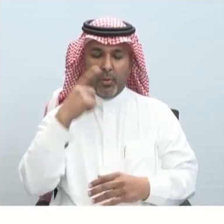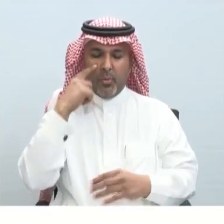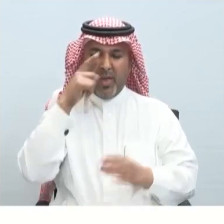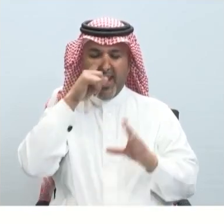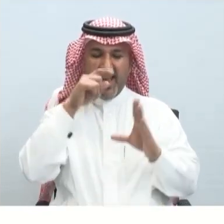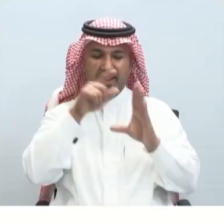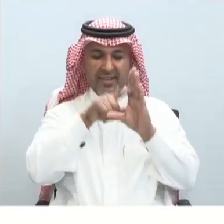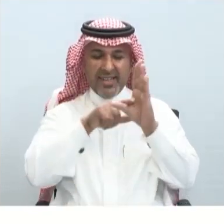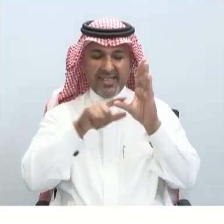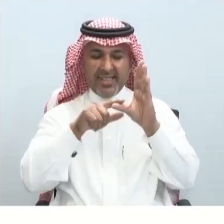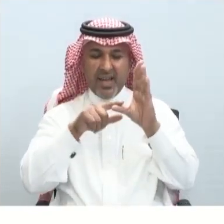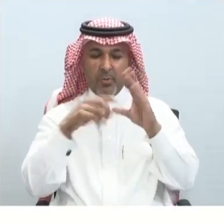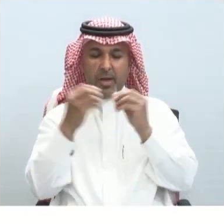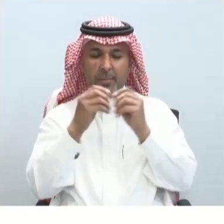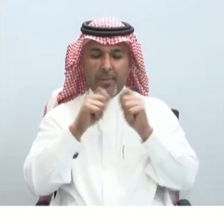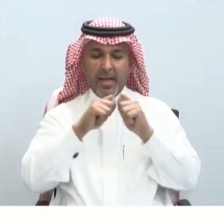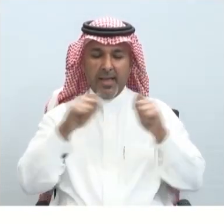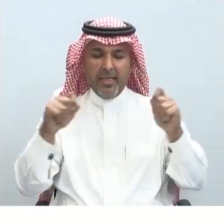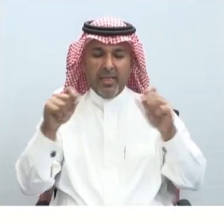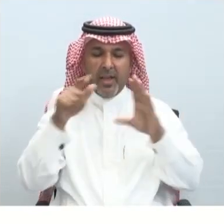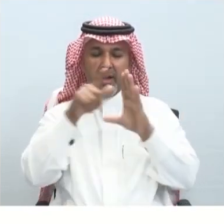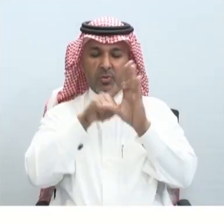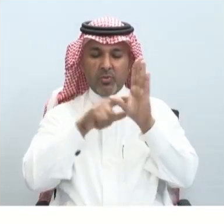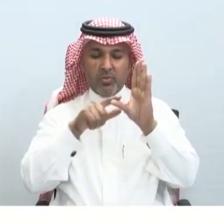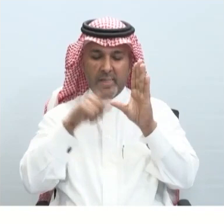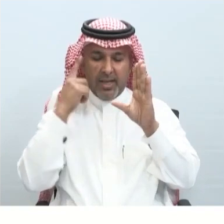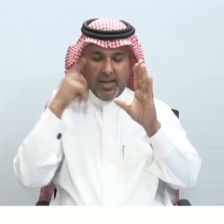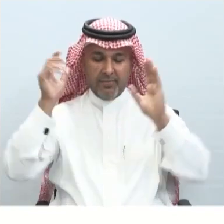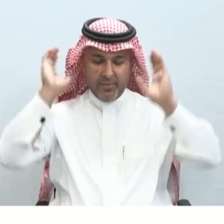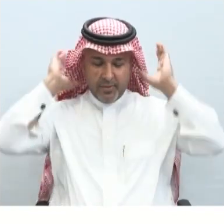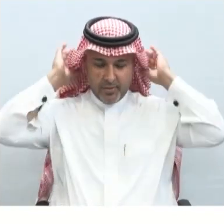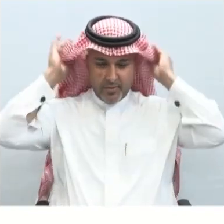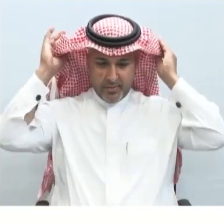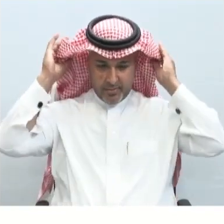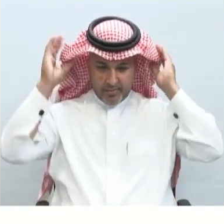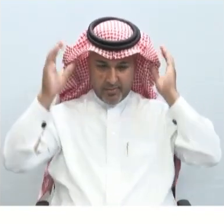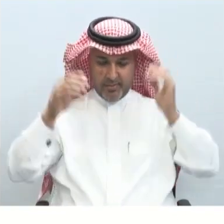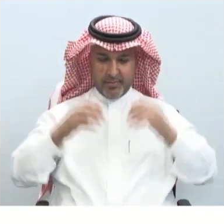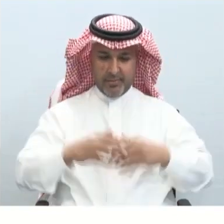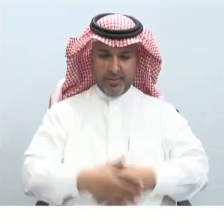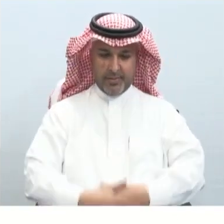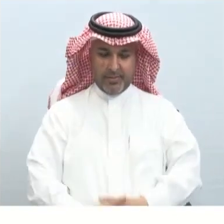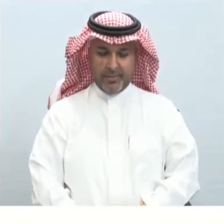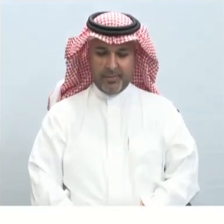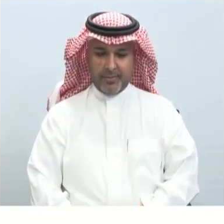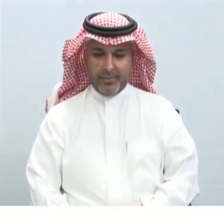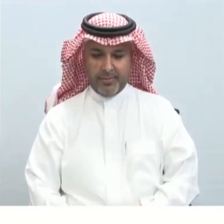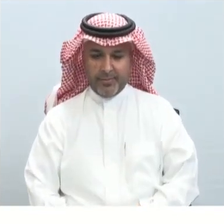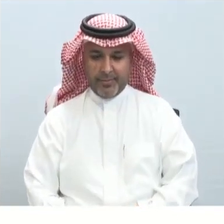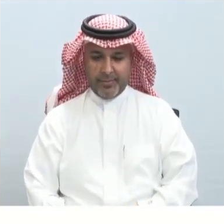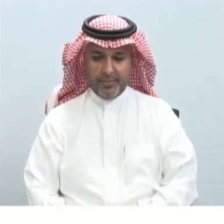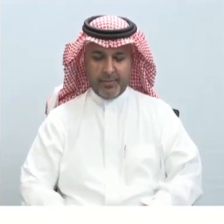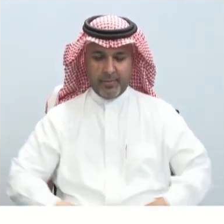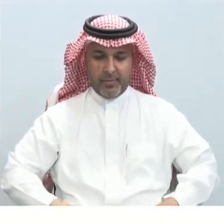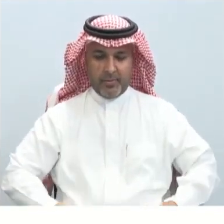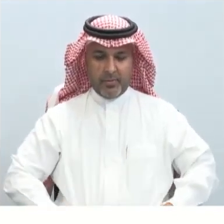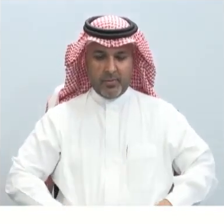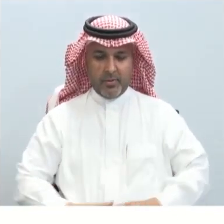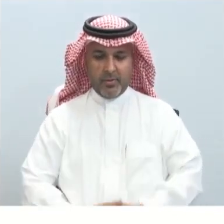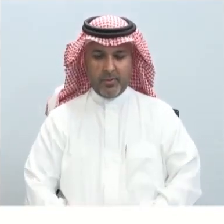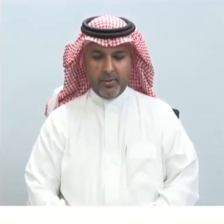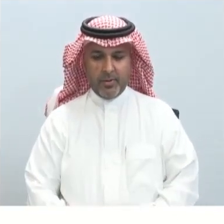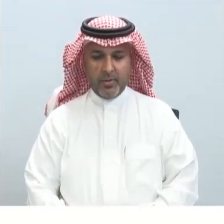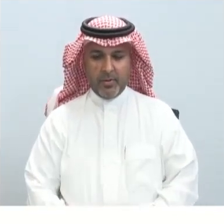اللي هي يكون فيه زاويتين زاويتين وضلع محصور بينهما وكذلك اخذنا حاله الاي